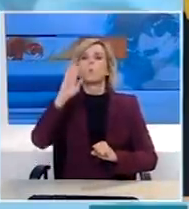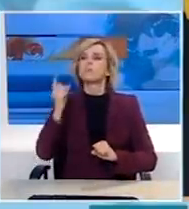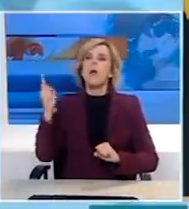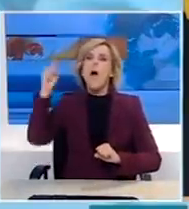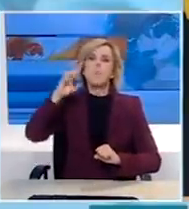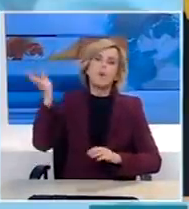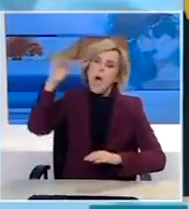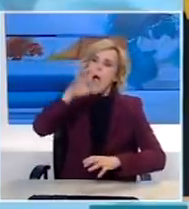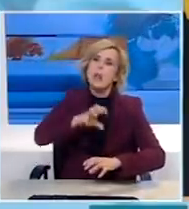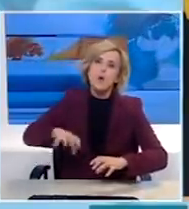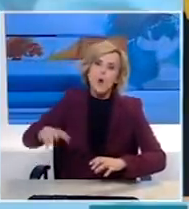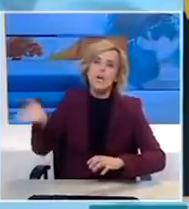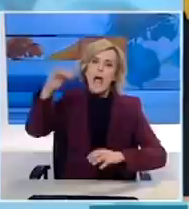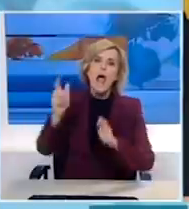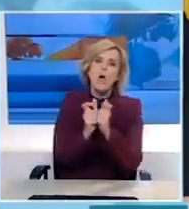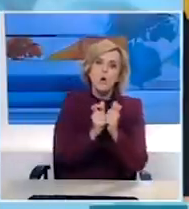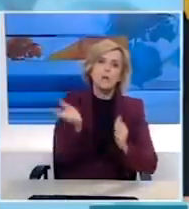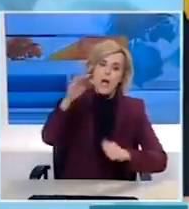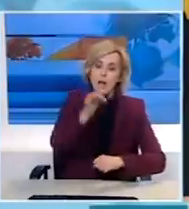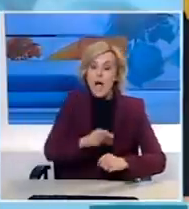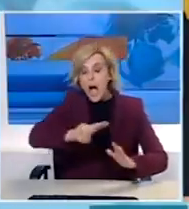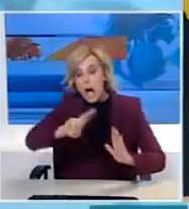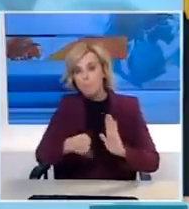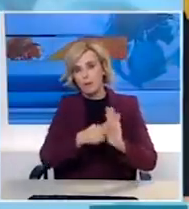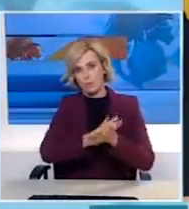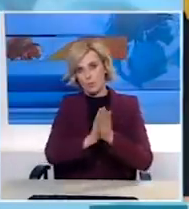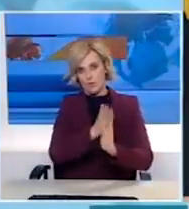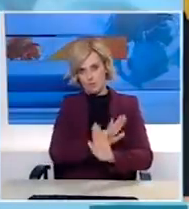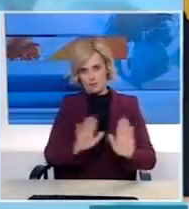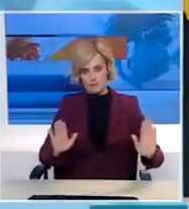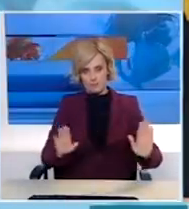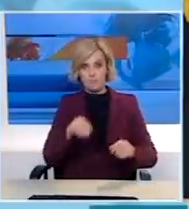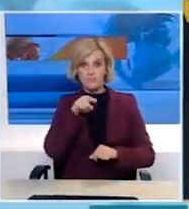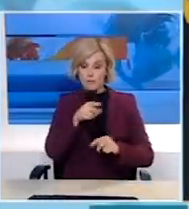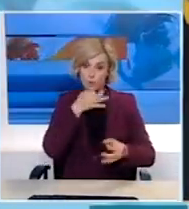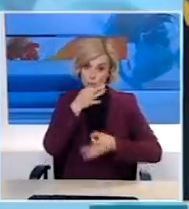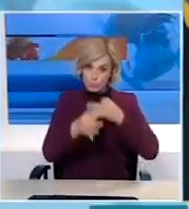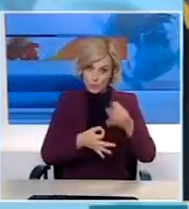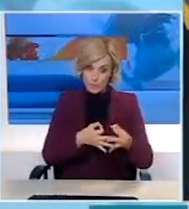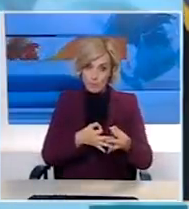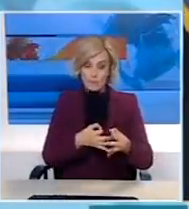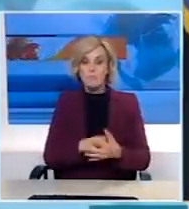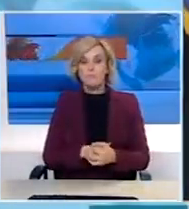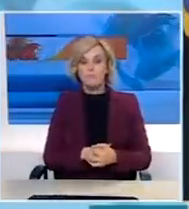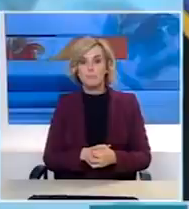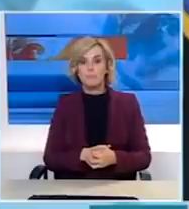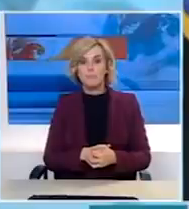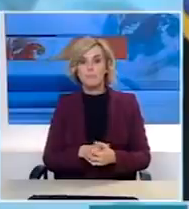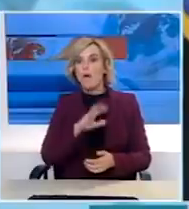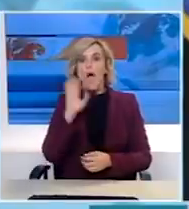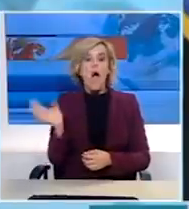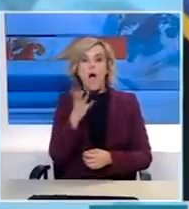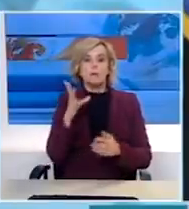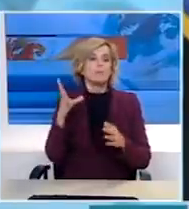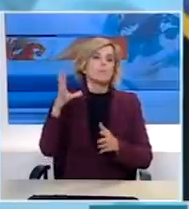τρόπο αποβίβαση επιβατών από τα σκάφη αυτά από 19 Τρίτου. Στο πλαίσιο αυτό, με την άφηξη μέρους των σκαφών αυτών στην ελληνική